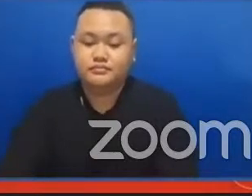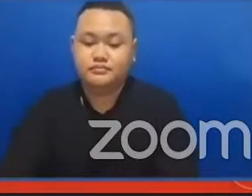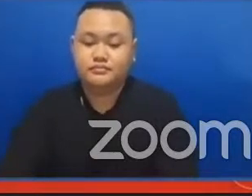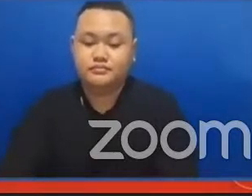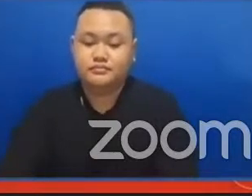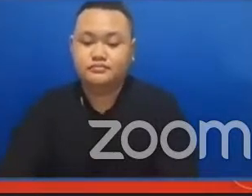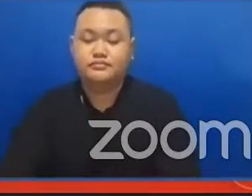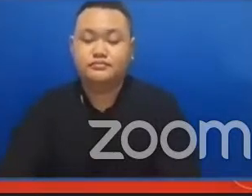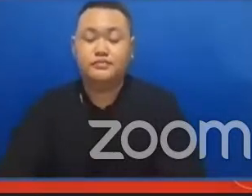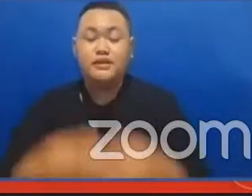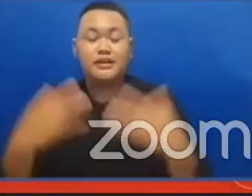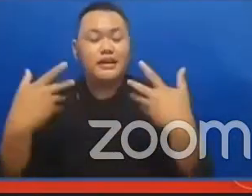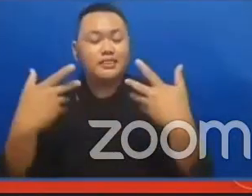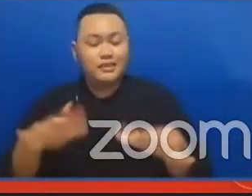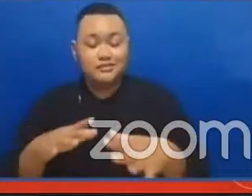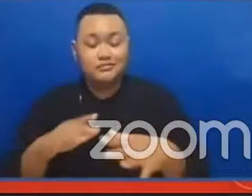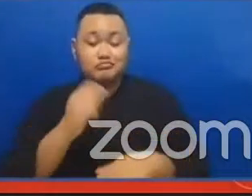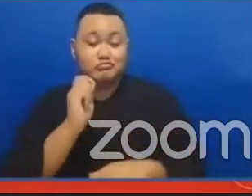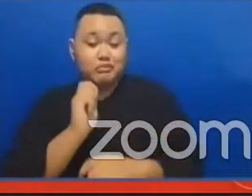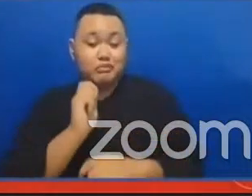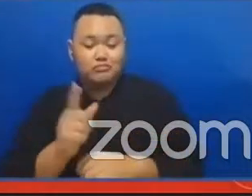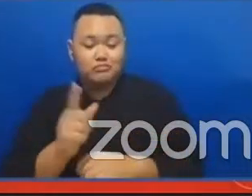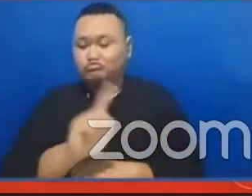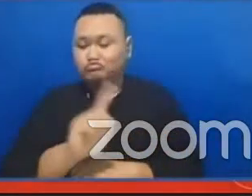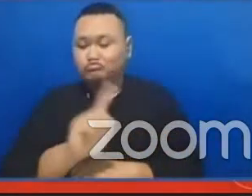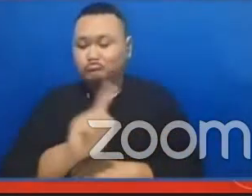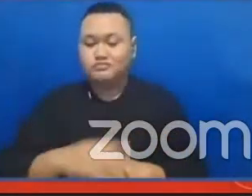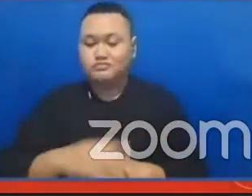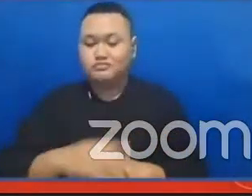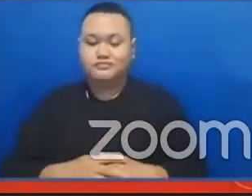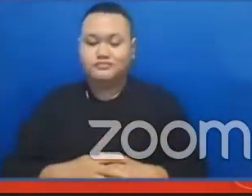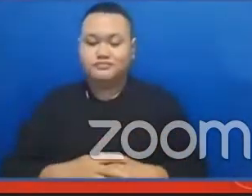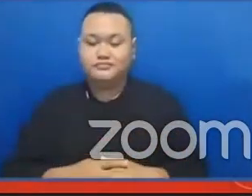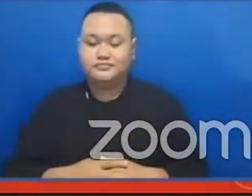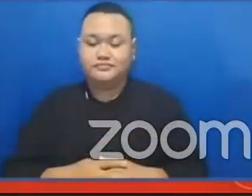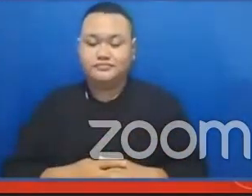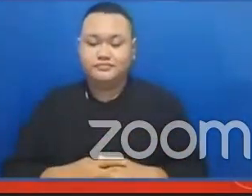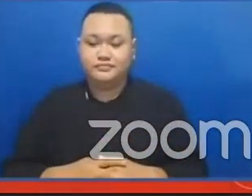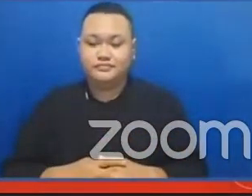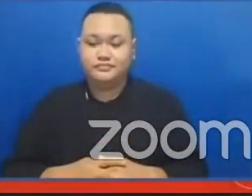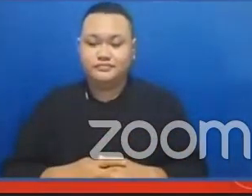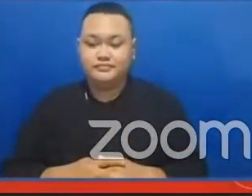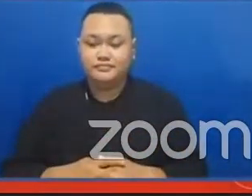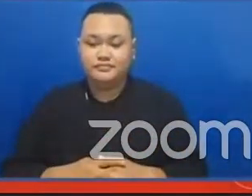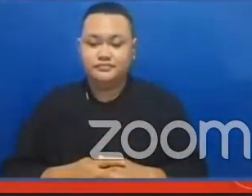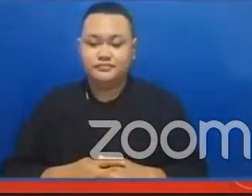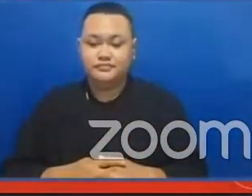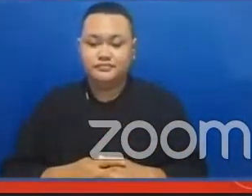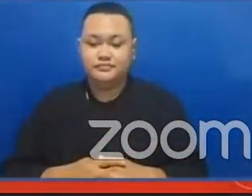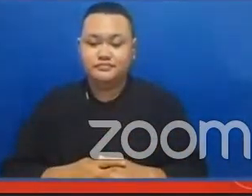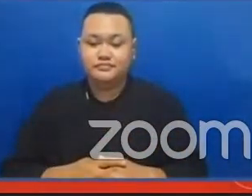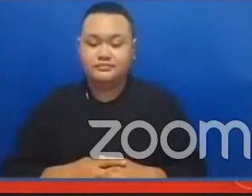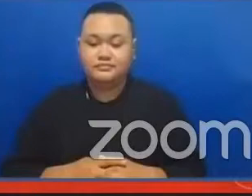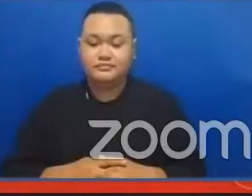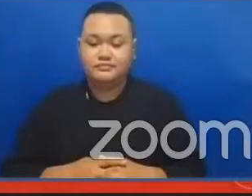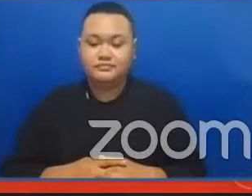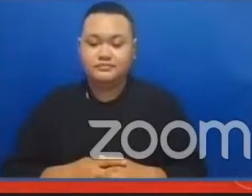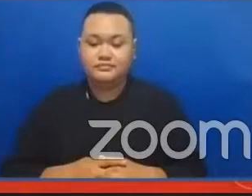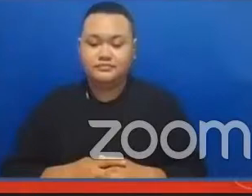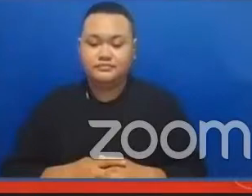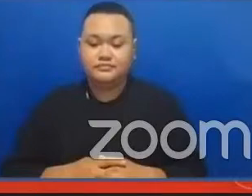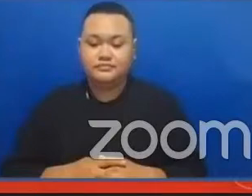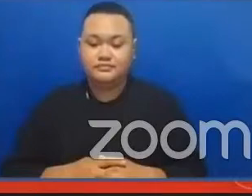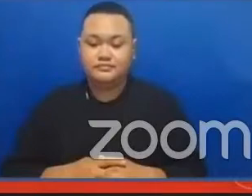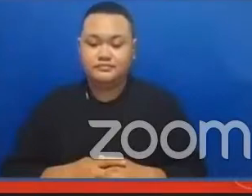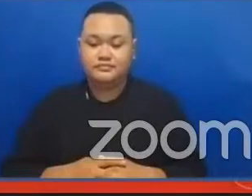ada, semuanya free Bapak Ibu ya. Mas Hafiz tolong diingatkan saya kalau waktunya sudah habis atau suara saya